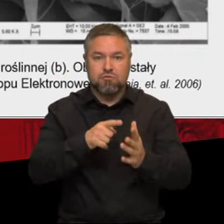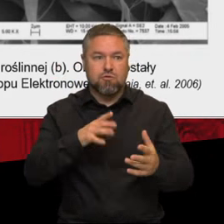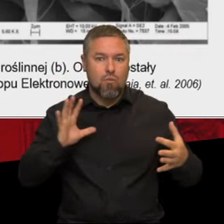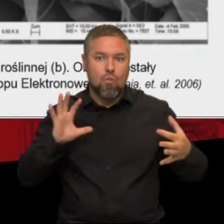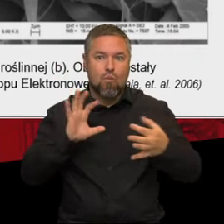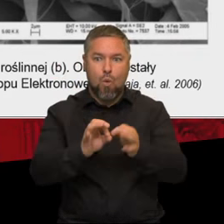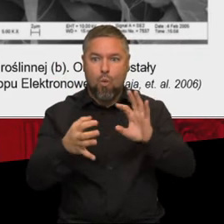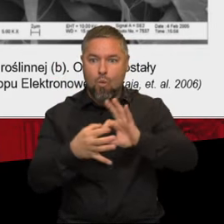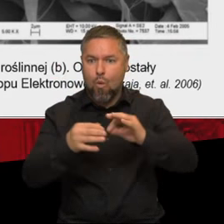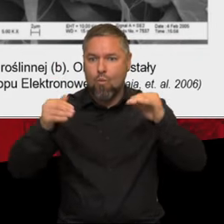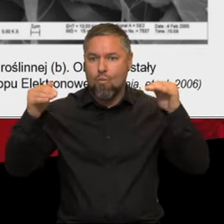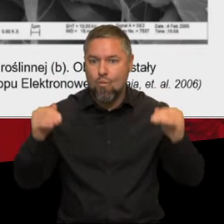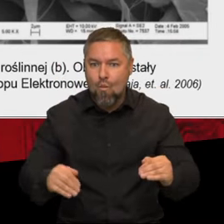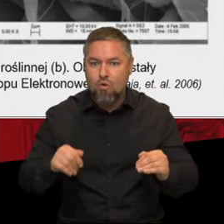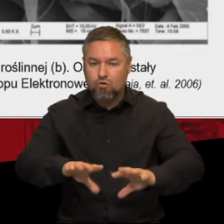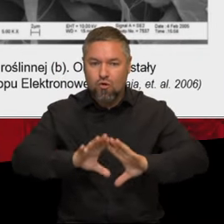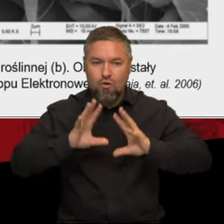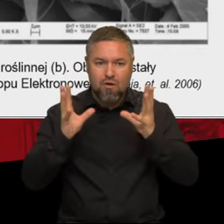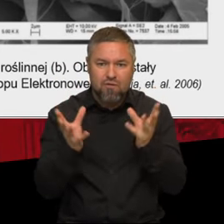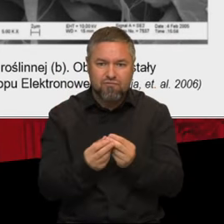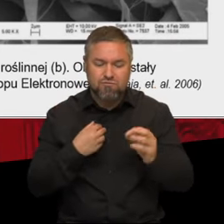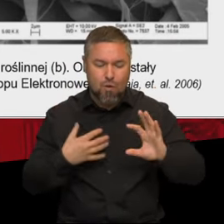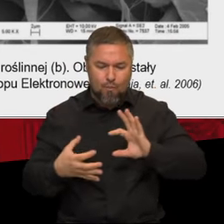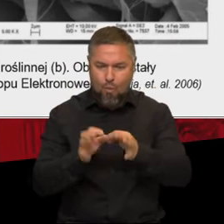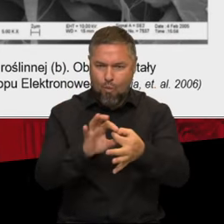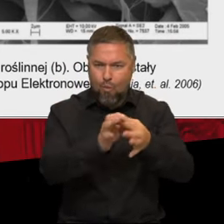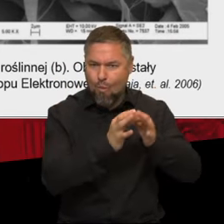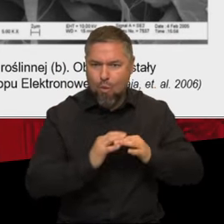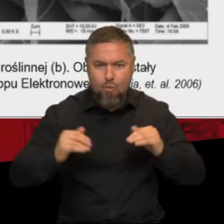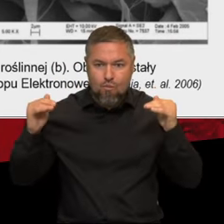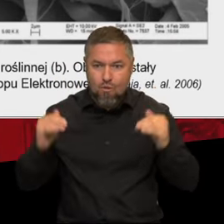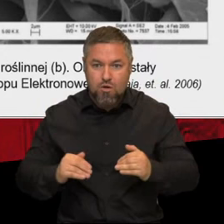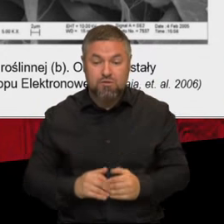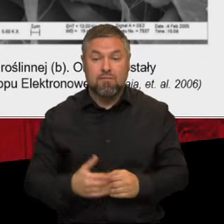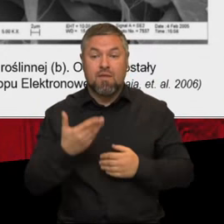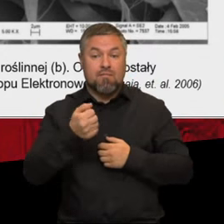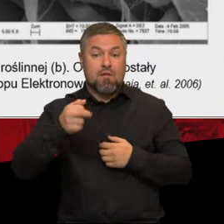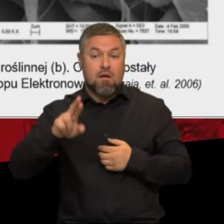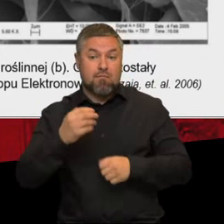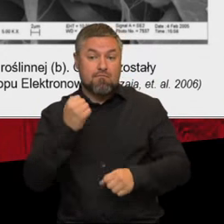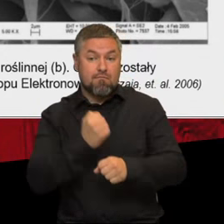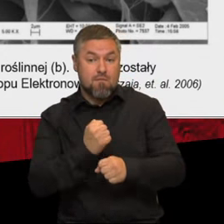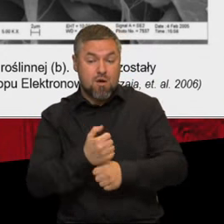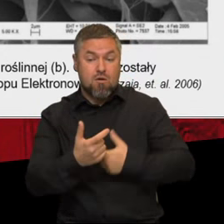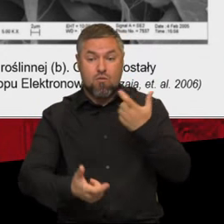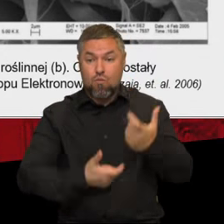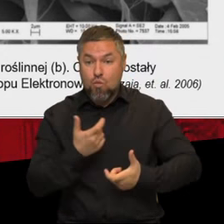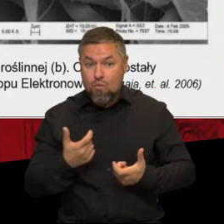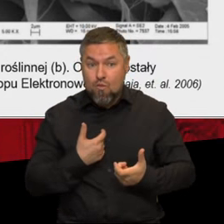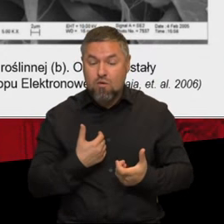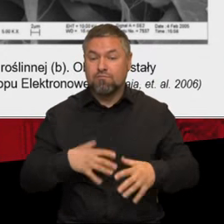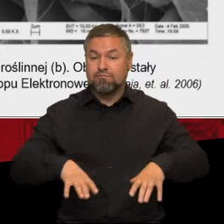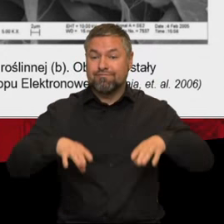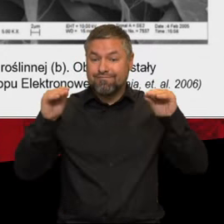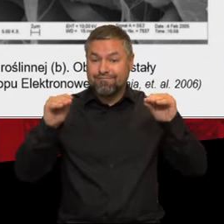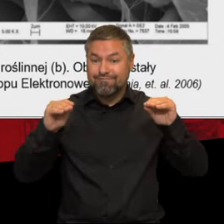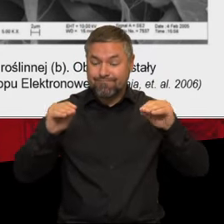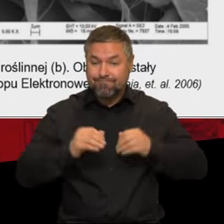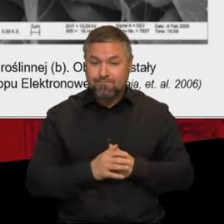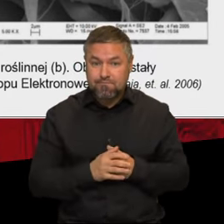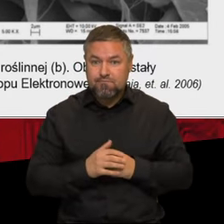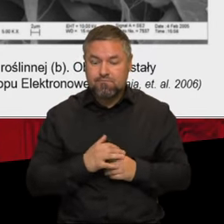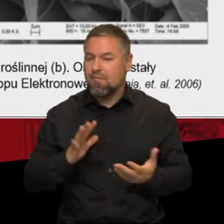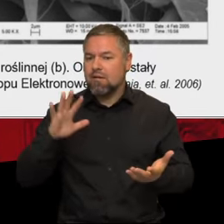sobą łączy, że jednak to wszystko ma ze sobą jakieś połączenia. Pracę magisterską, podczas mojej pracy